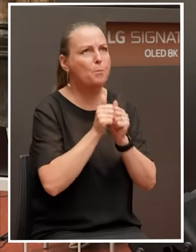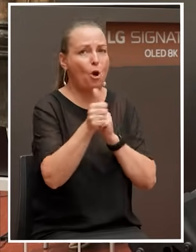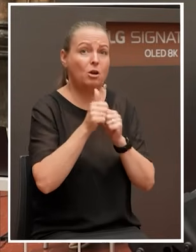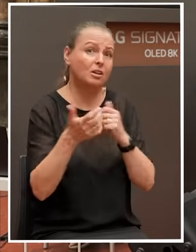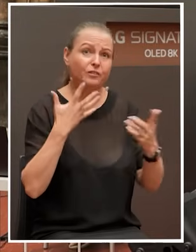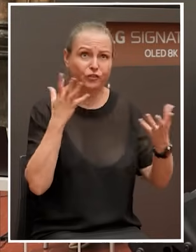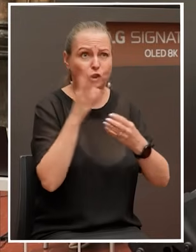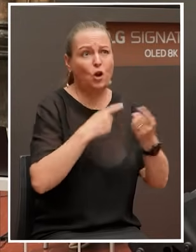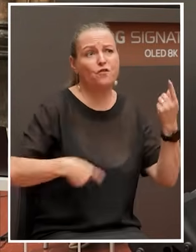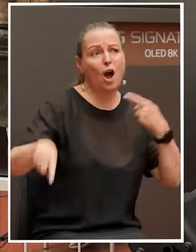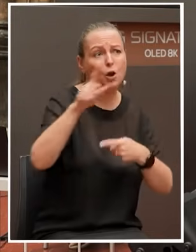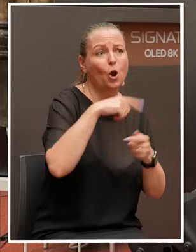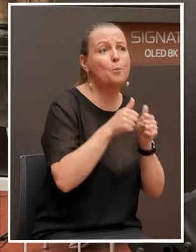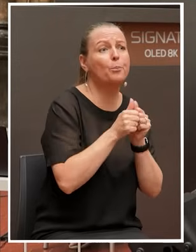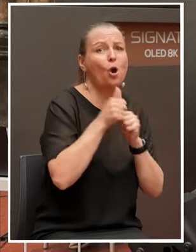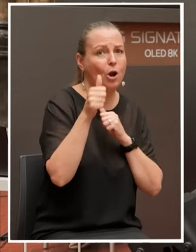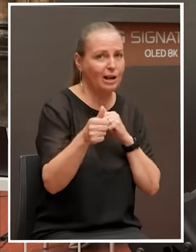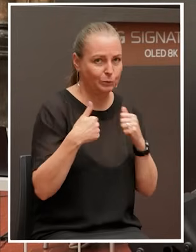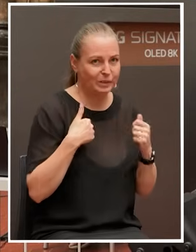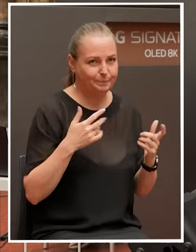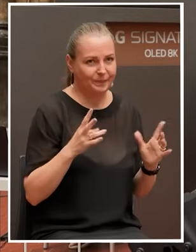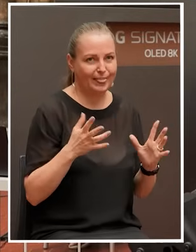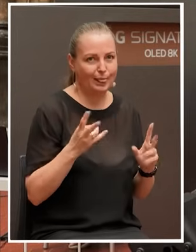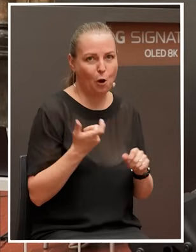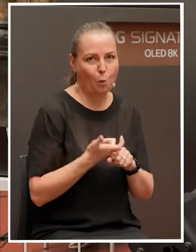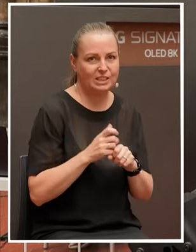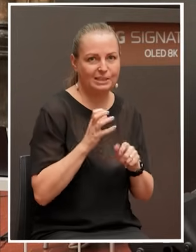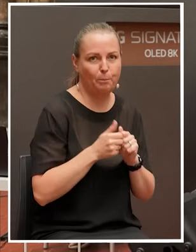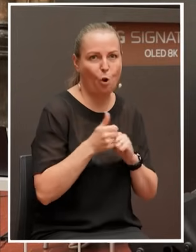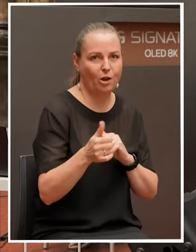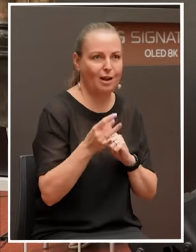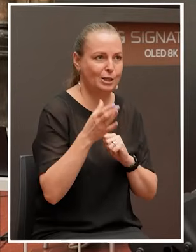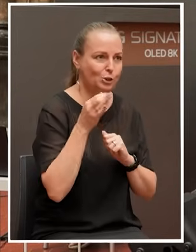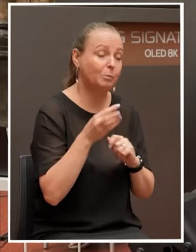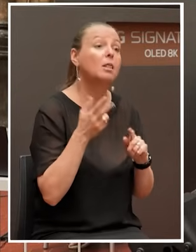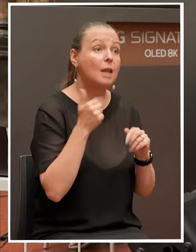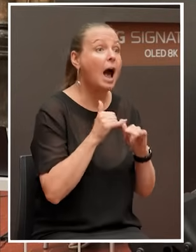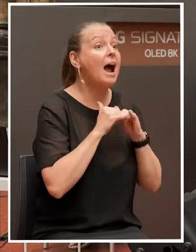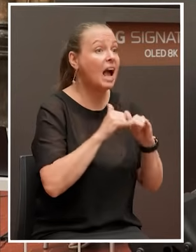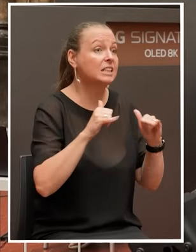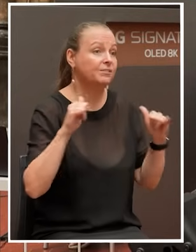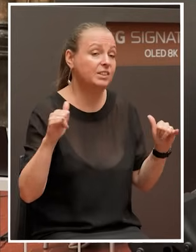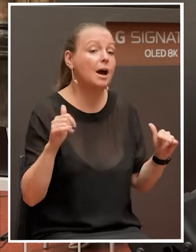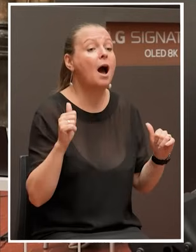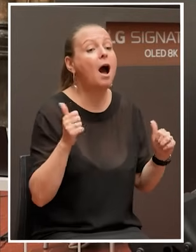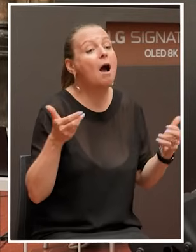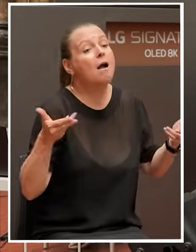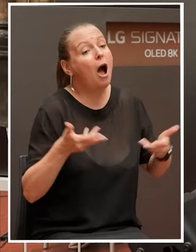вокруг показывает, что с прогрессом как-то все не задалось, да. Поэтому это развитие, а вот какое